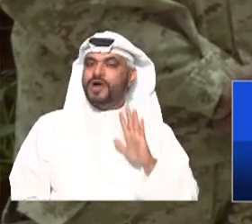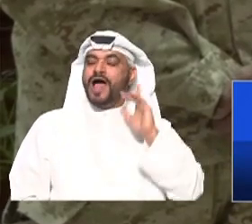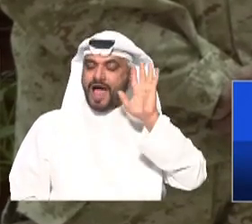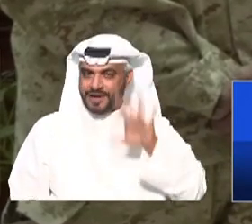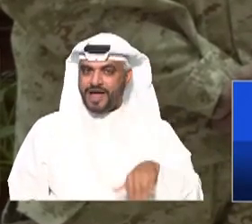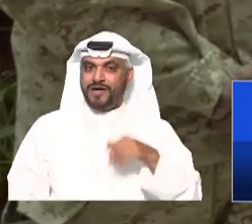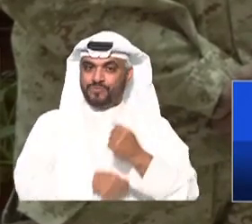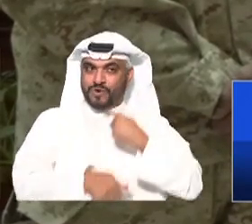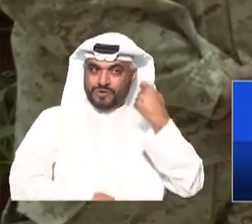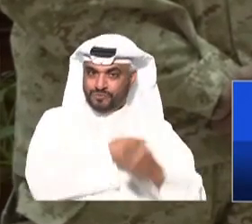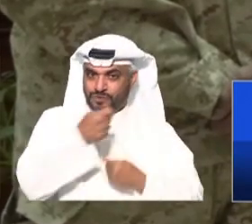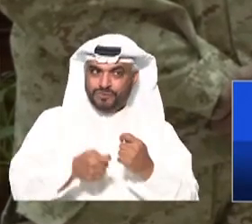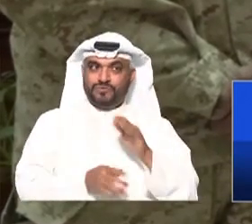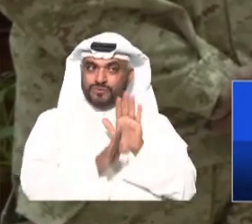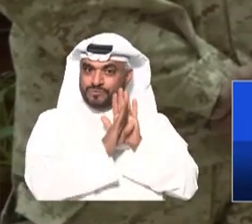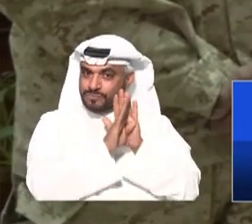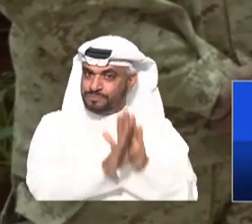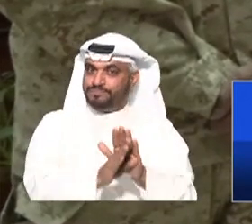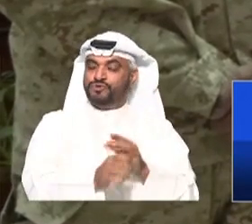العقول